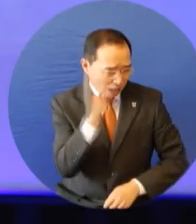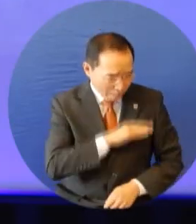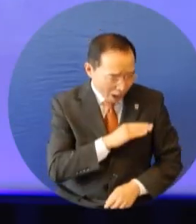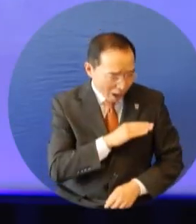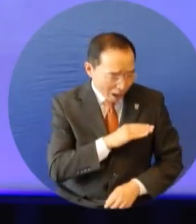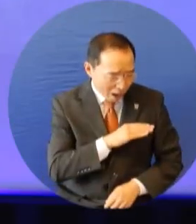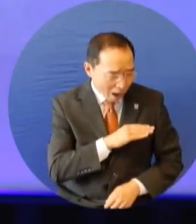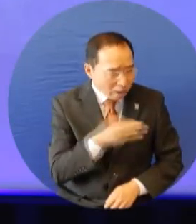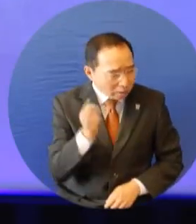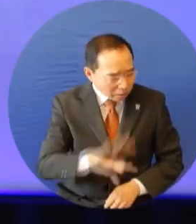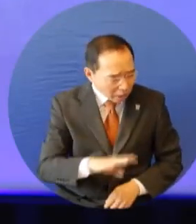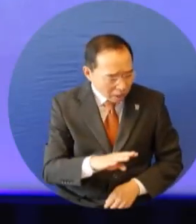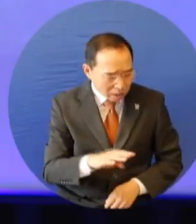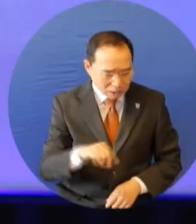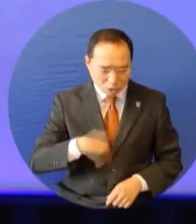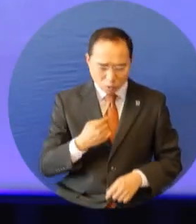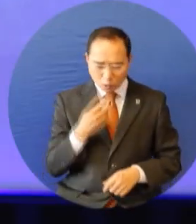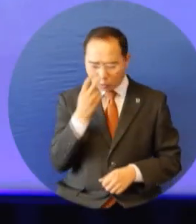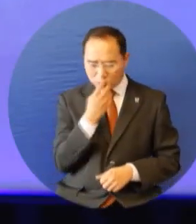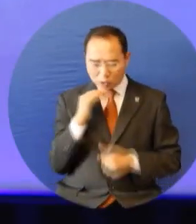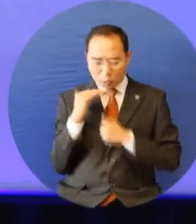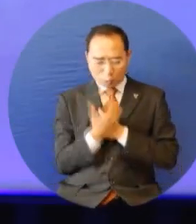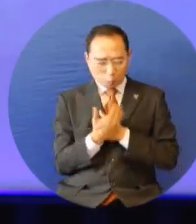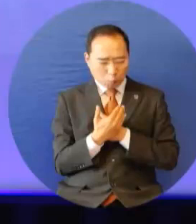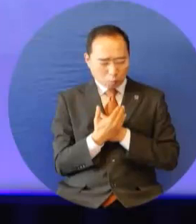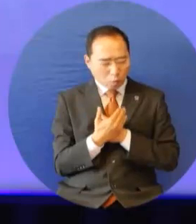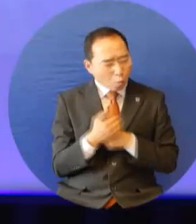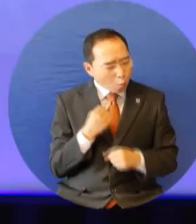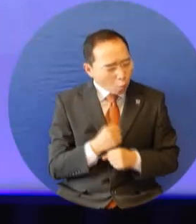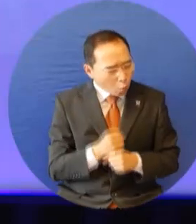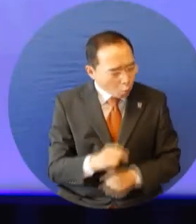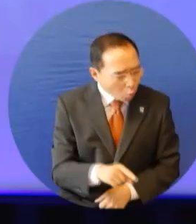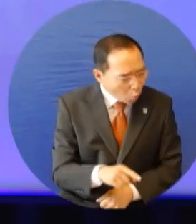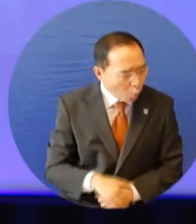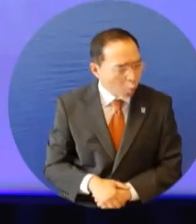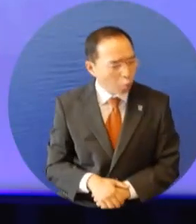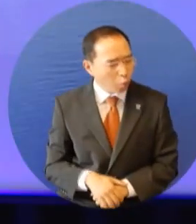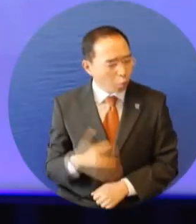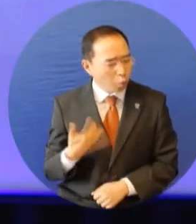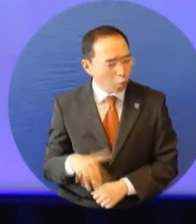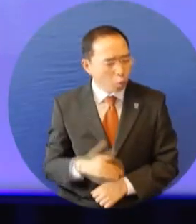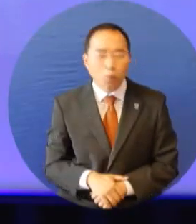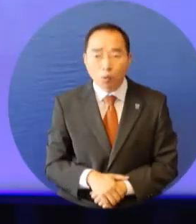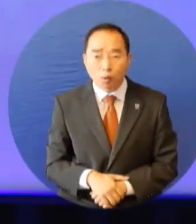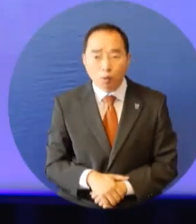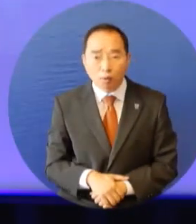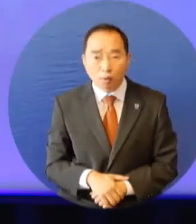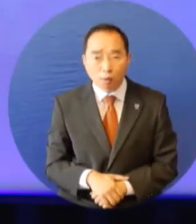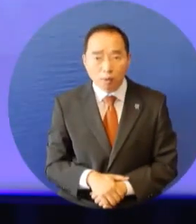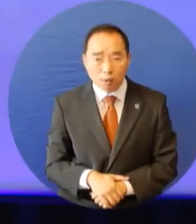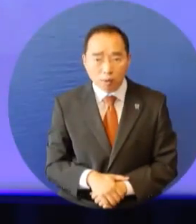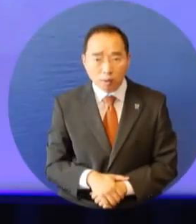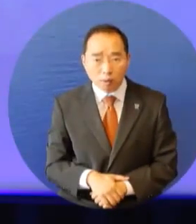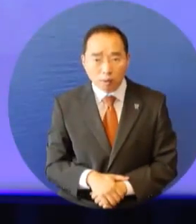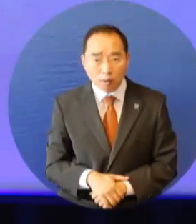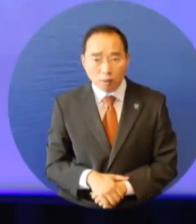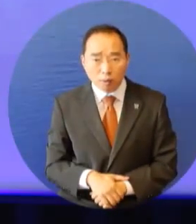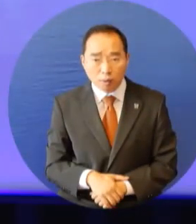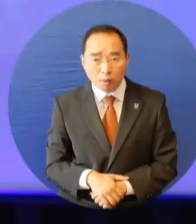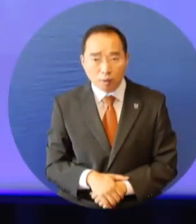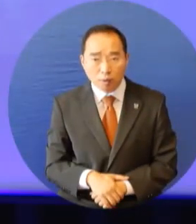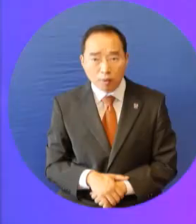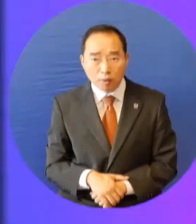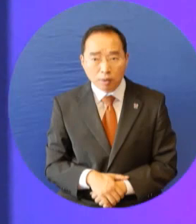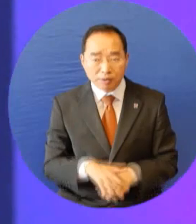너는 그 나쁜 환경에 처했을 때 그것을 바로 지키려고 하는 것을 만들어냈느냐. 못